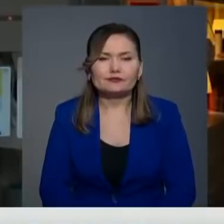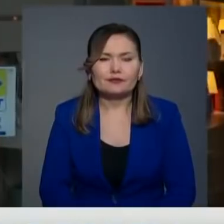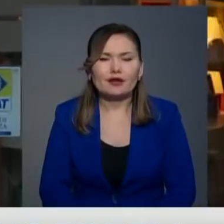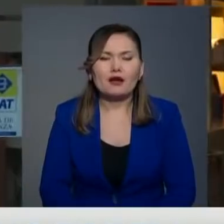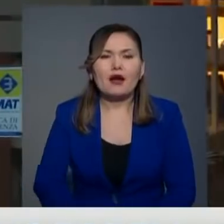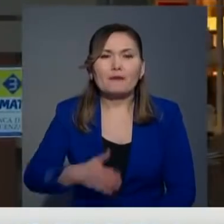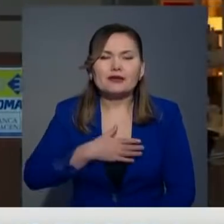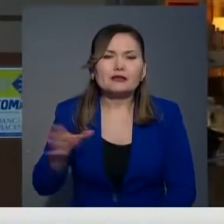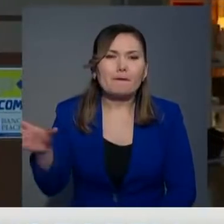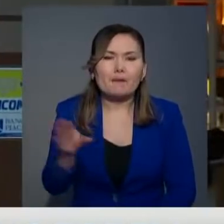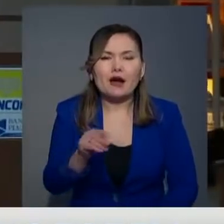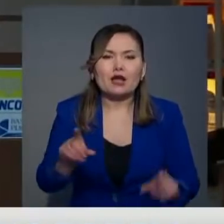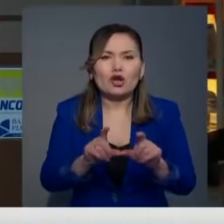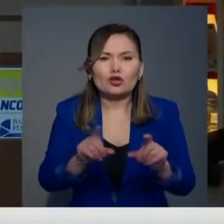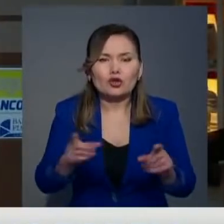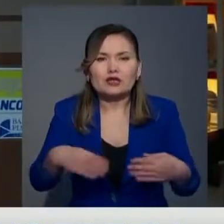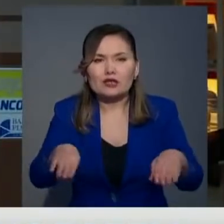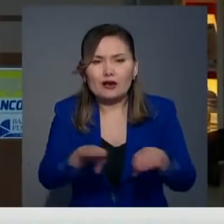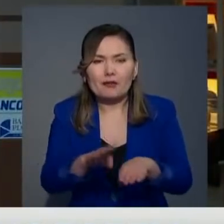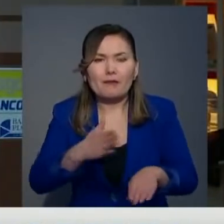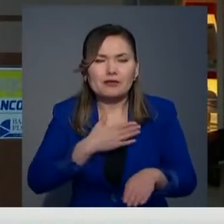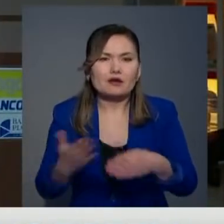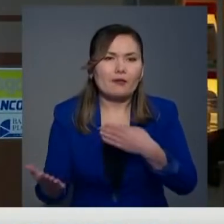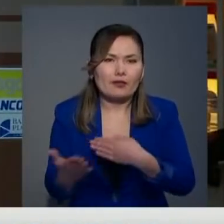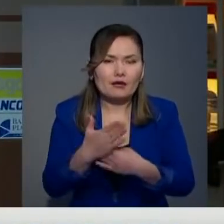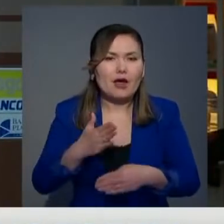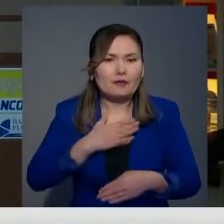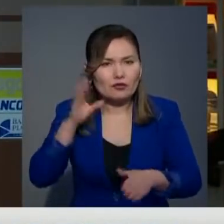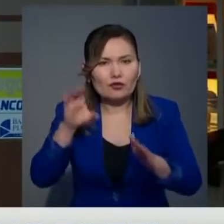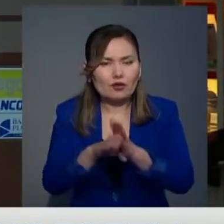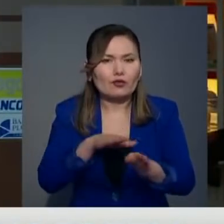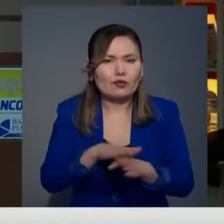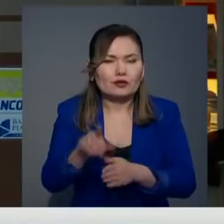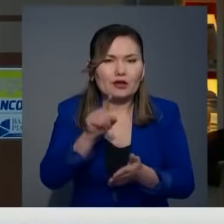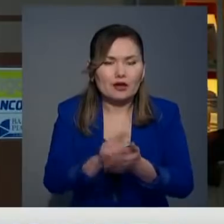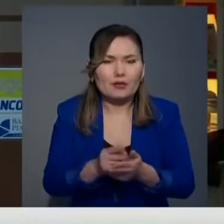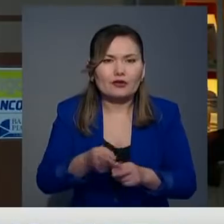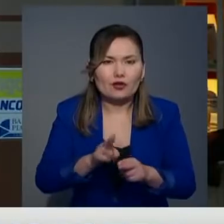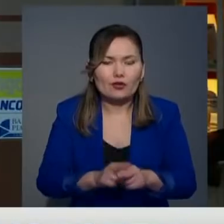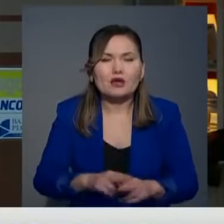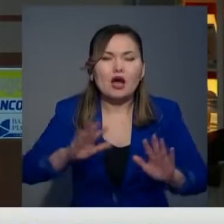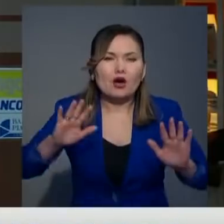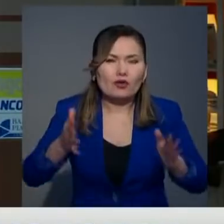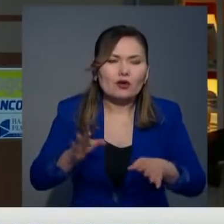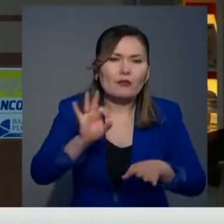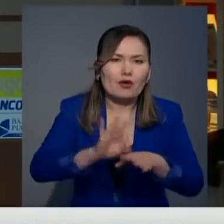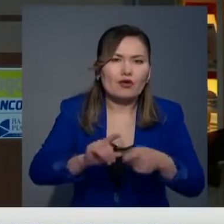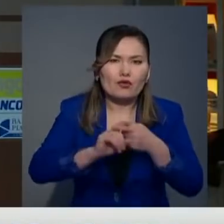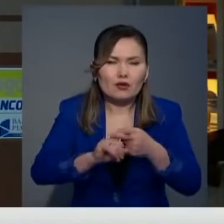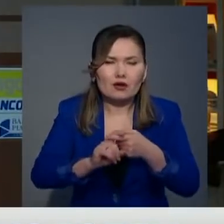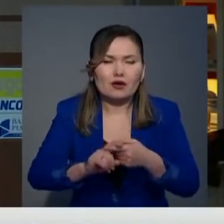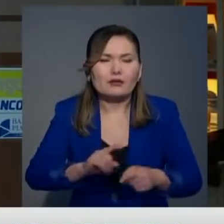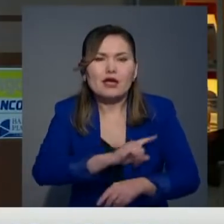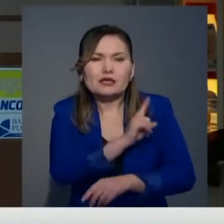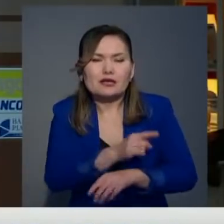Бізге барлық дүкендер жабылсын деген бұйрық келді. Оны орындауға міндеттіміз. Соңғы оқиғалар тұрғындар арасында дүрбелең